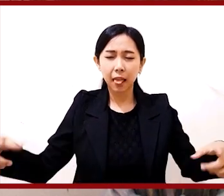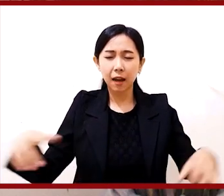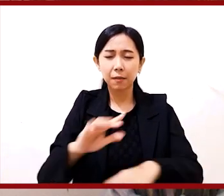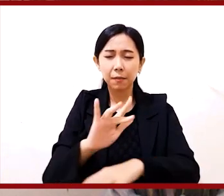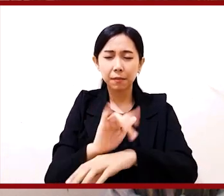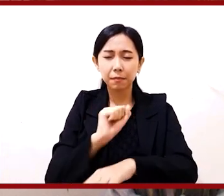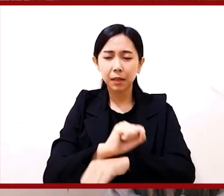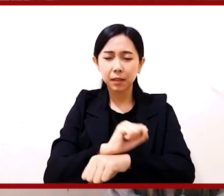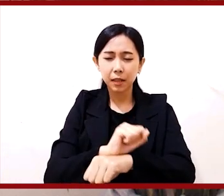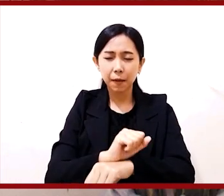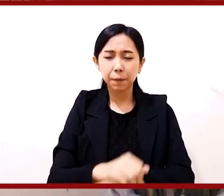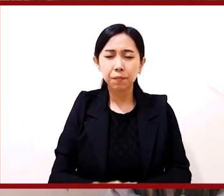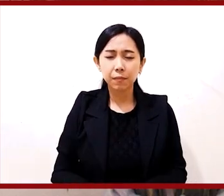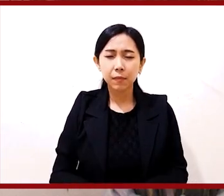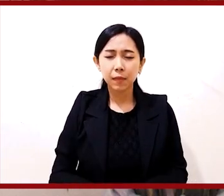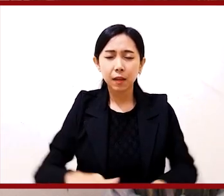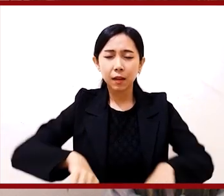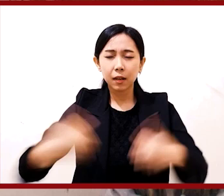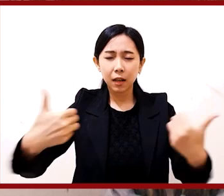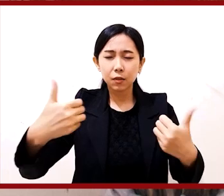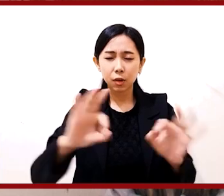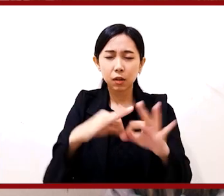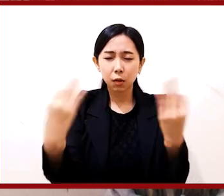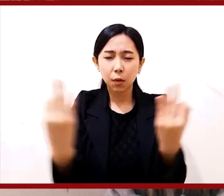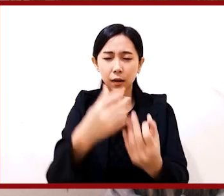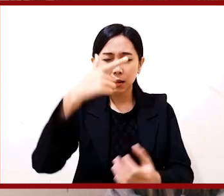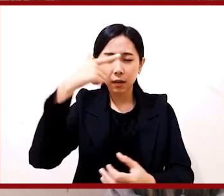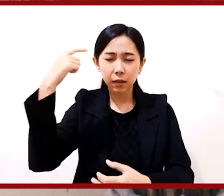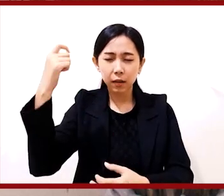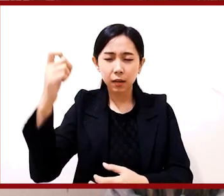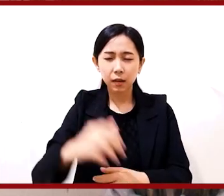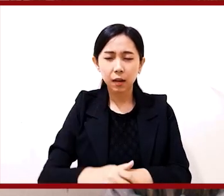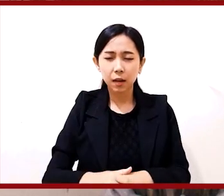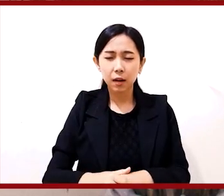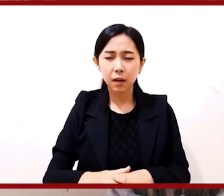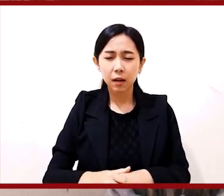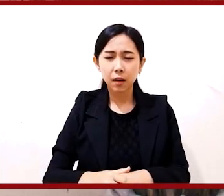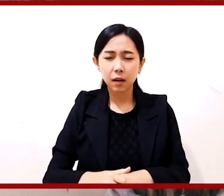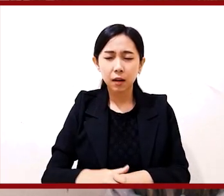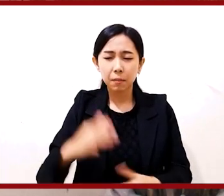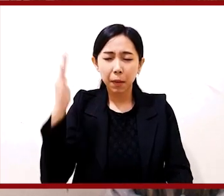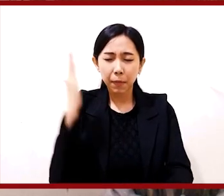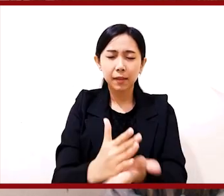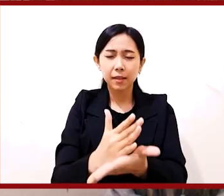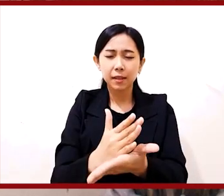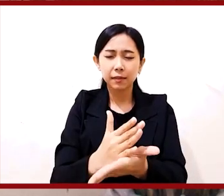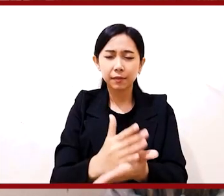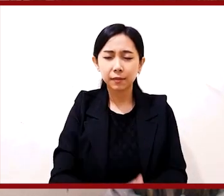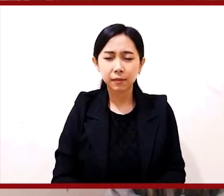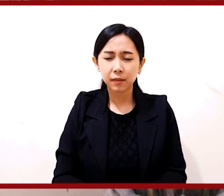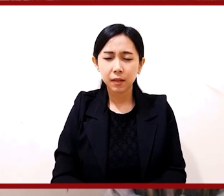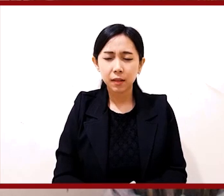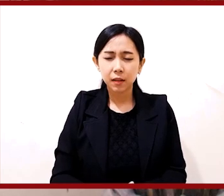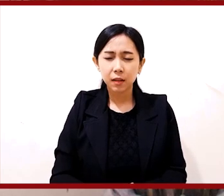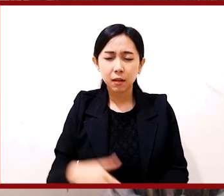pekerjaan. Ada juga yang mengalami ketidakharmonisan relasi akibat perjumpaan-perjumpaan fisik yang dibatasi.